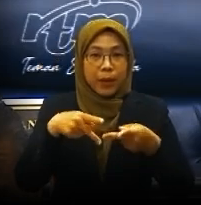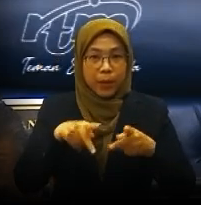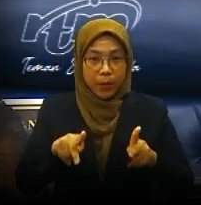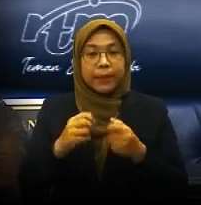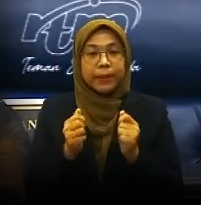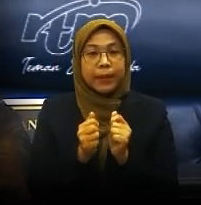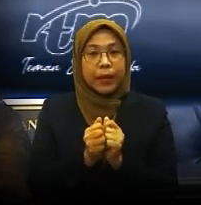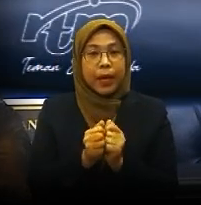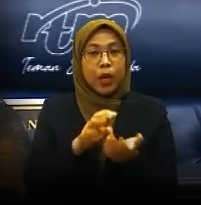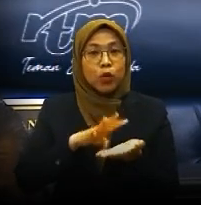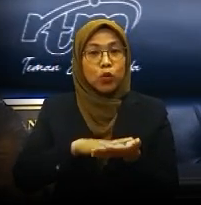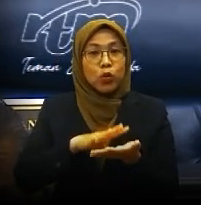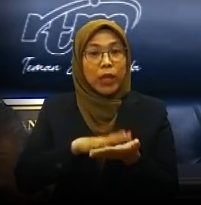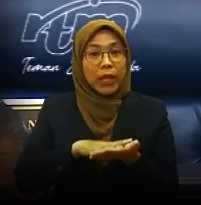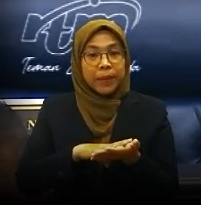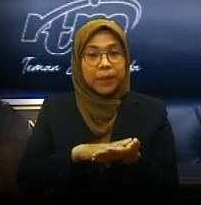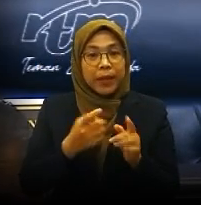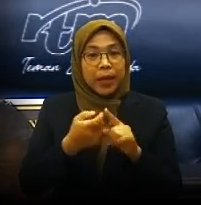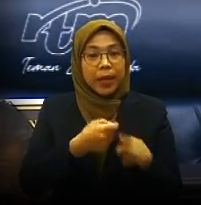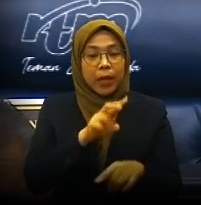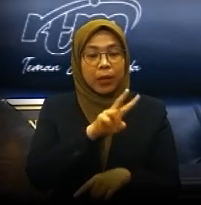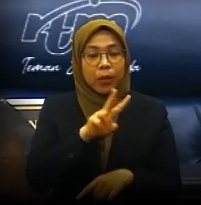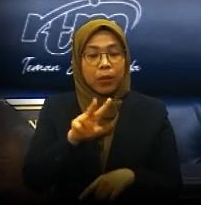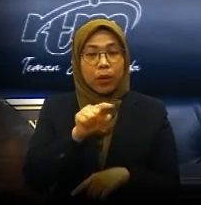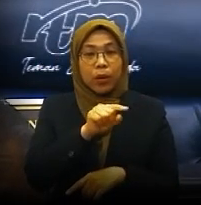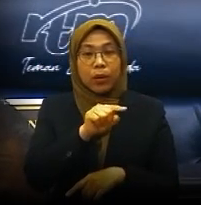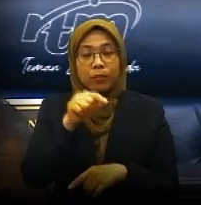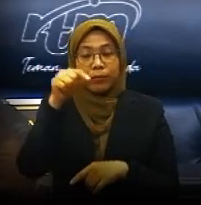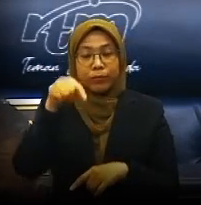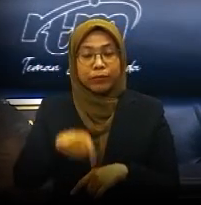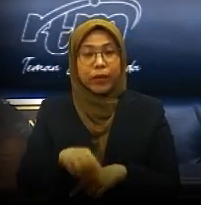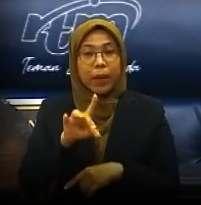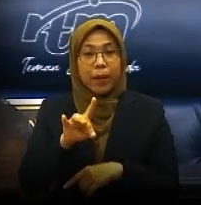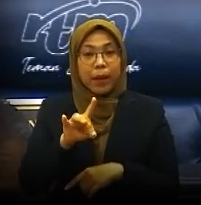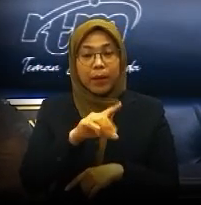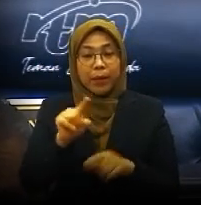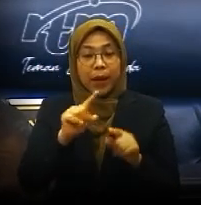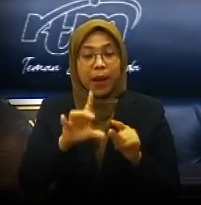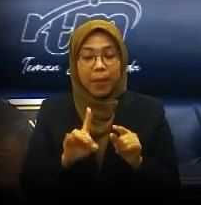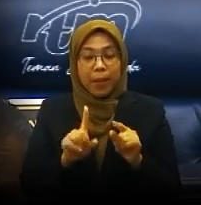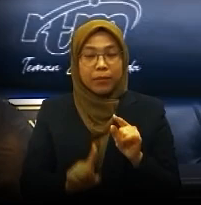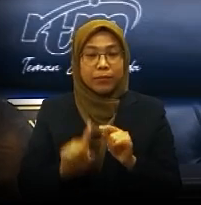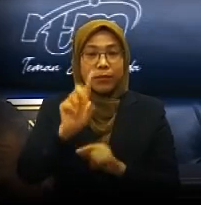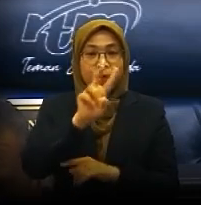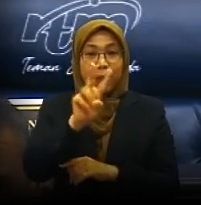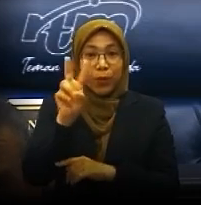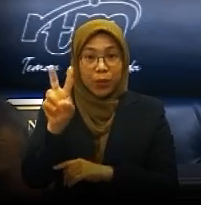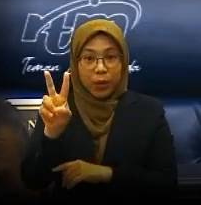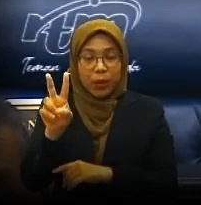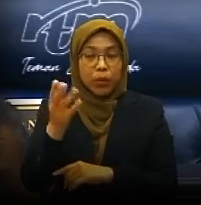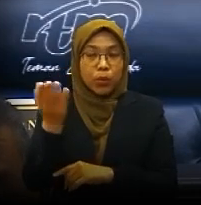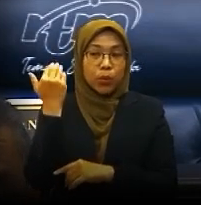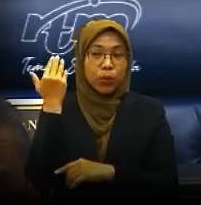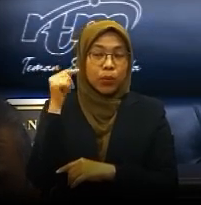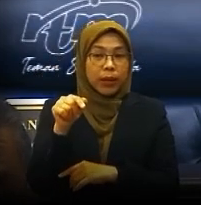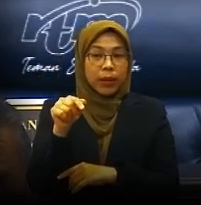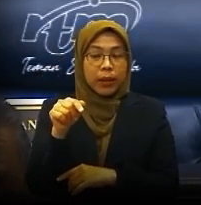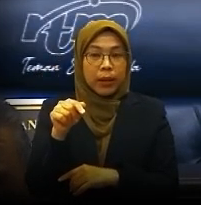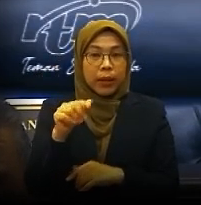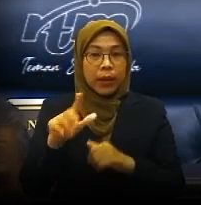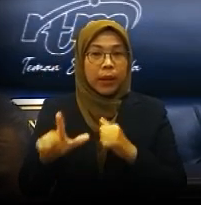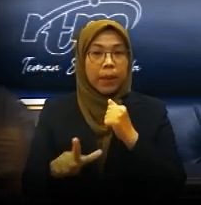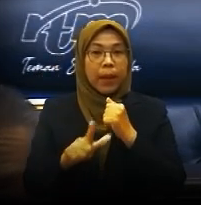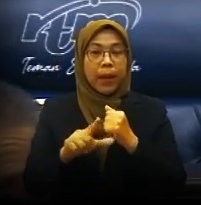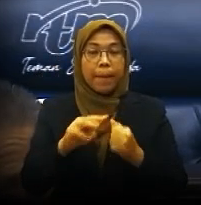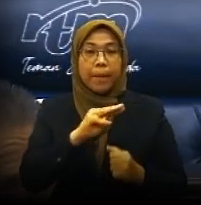Berkenaan dengan judi daripada 22 ke 8 dan daripada 8 ke 22. Yang Amat Berhormat Tambun, pada masa ketika itu